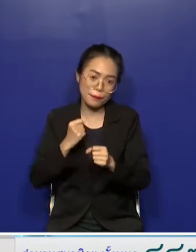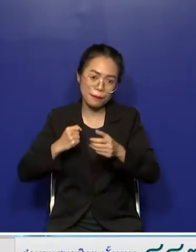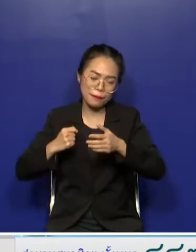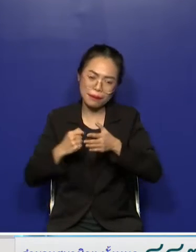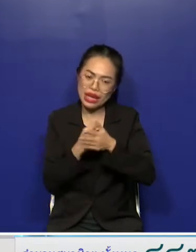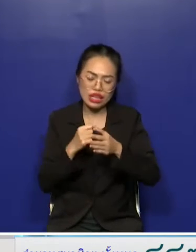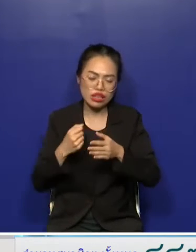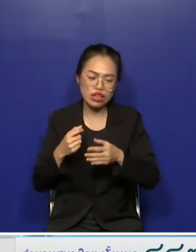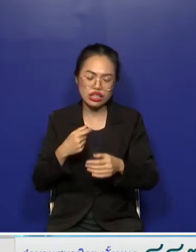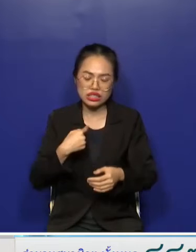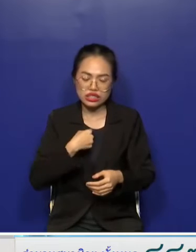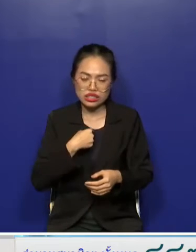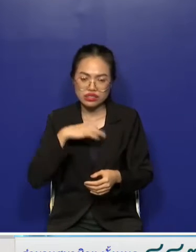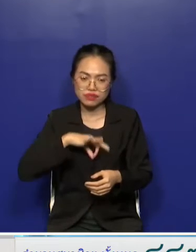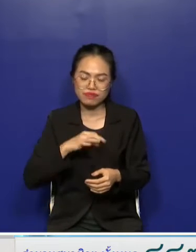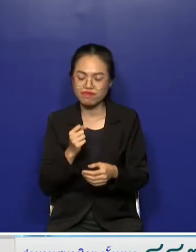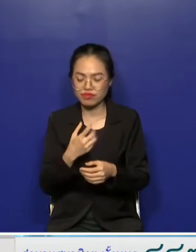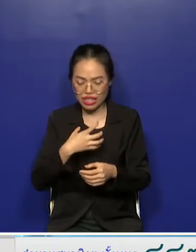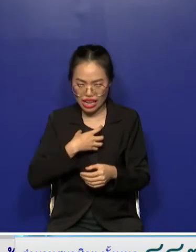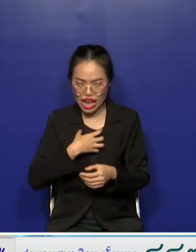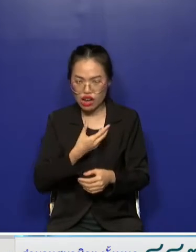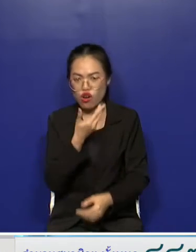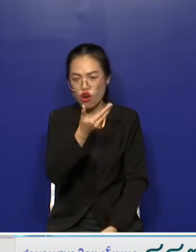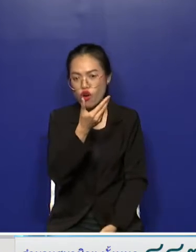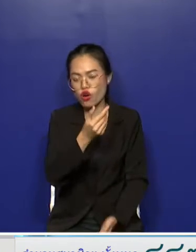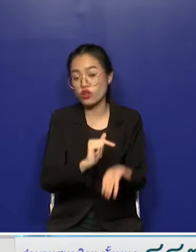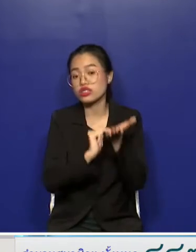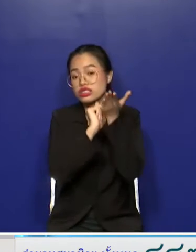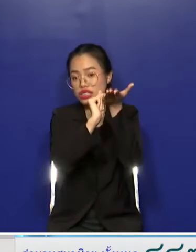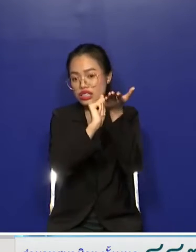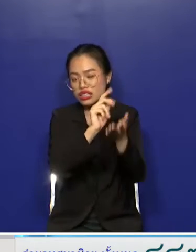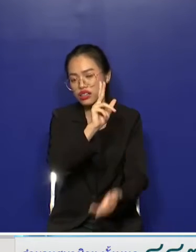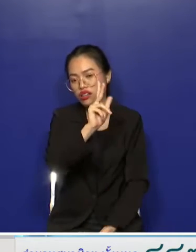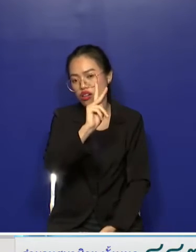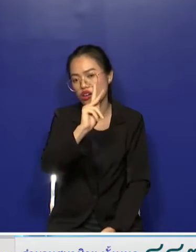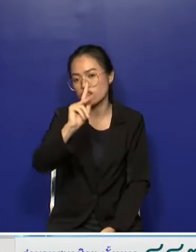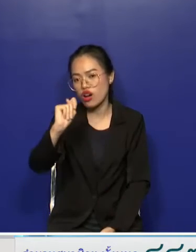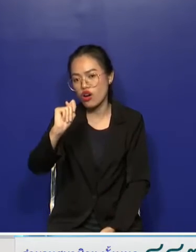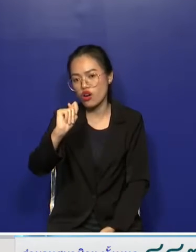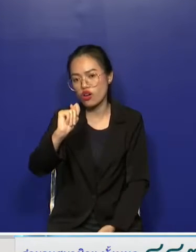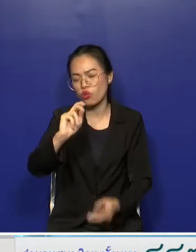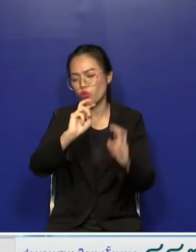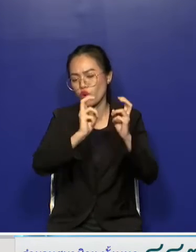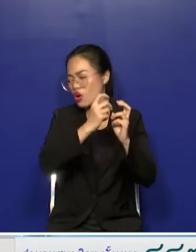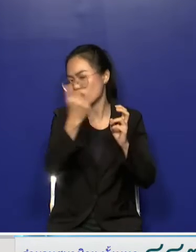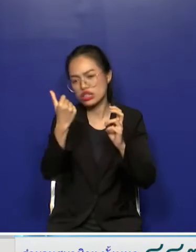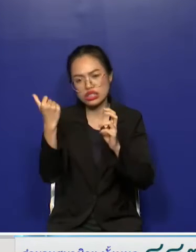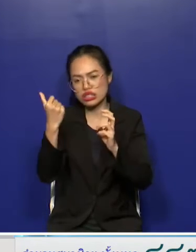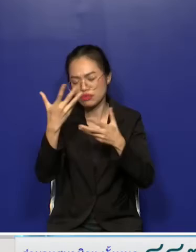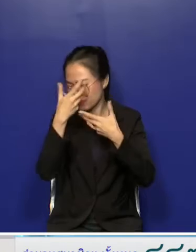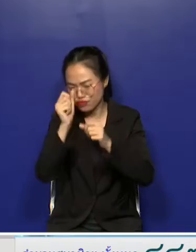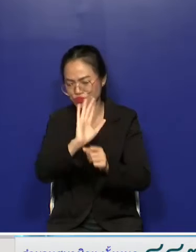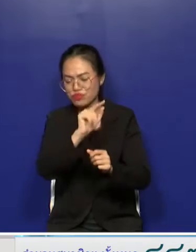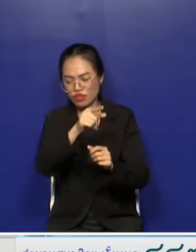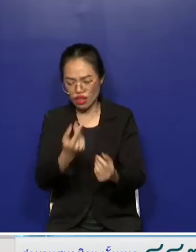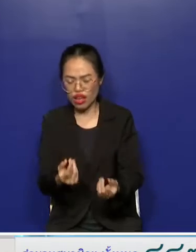ไมยอมแพ้นะครั เพราฉะนั้นตรงนี้ผมอยากขออนญญตเสนอท Whole ครก็ตอ,เรื่องอื่น,ท่านทำเป็พธีกรมไปเถอะครัแต่หัวใจ